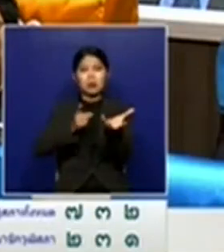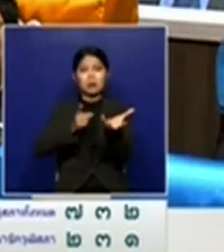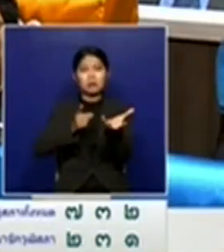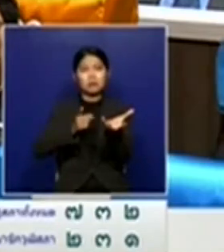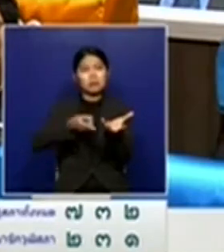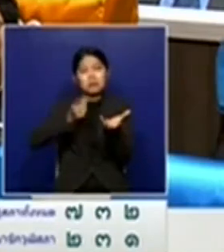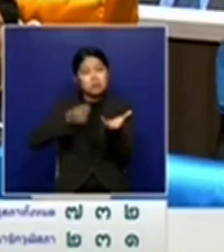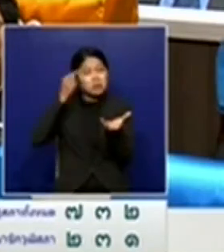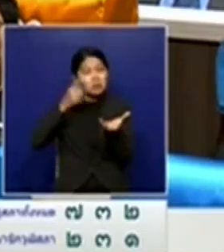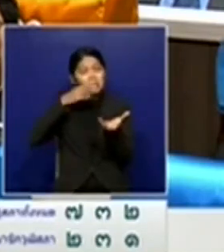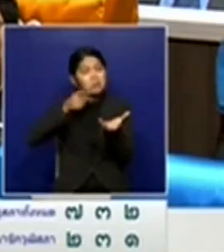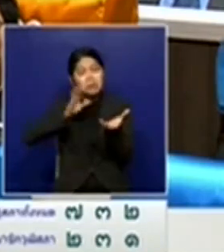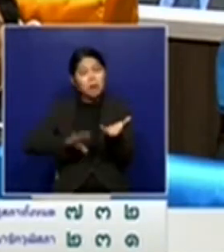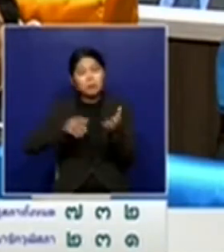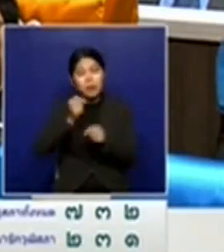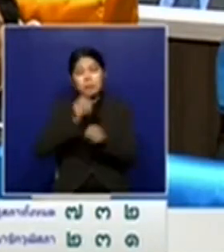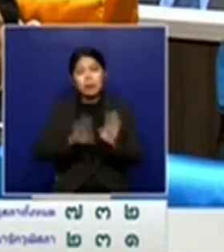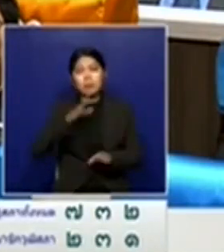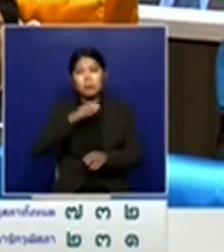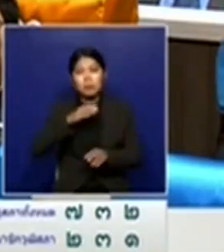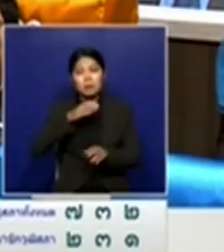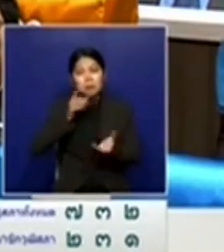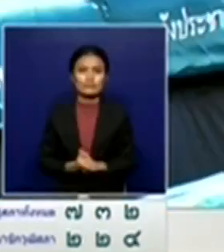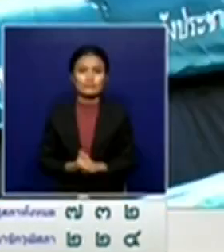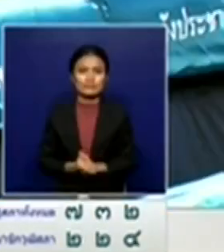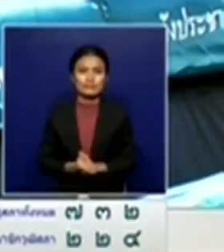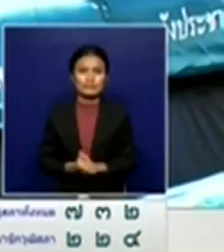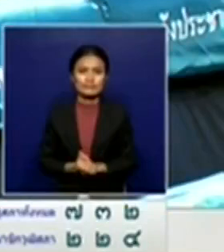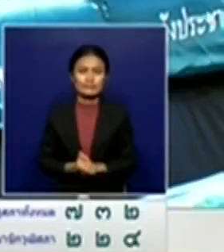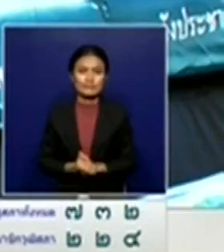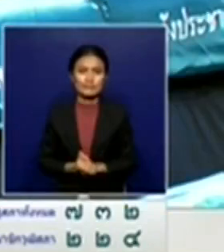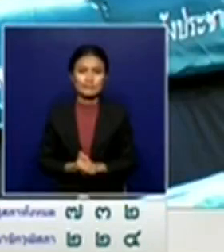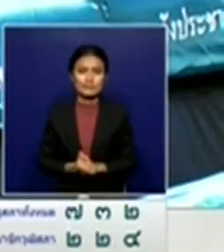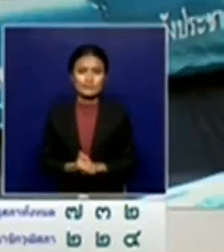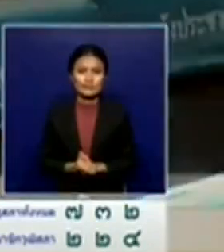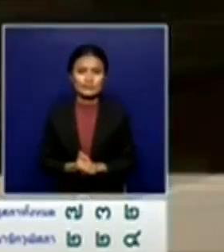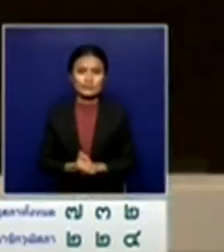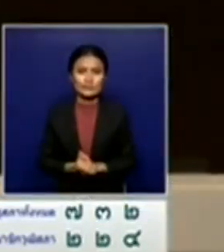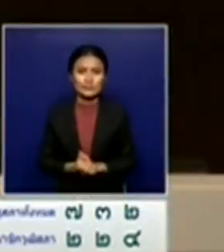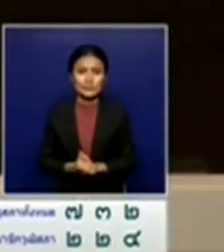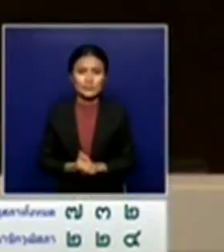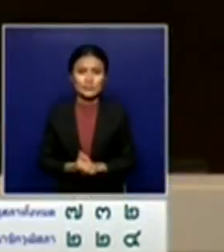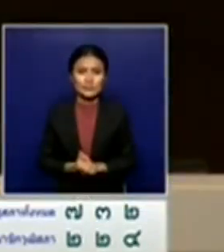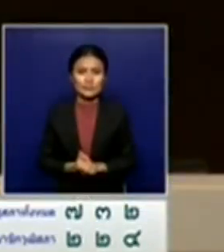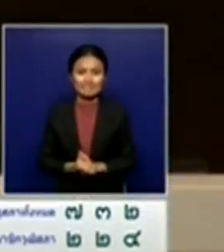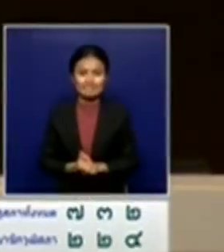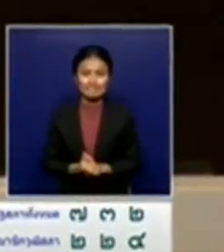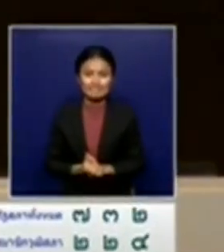เราจะไม่ได้จับมือกันเผชิญหน้ากับโลกใบใหม ่คุณนะครับ อย่าทำให้ประชาชนผิดหวังเ